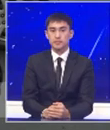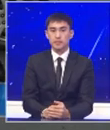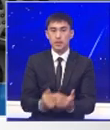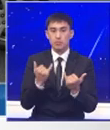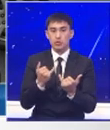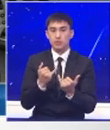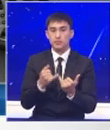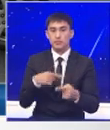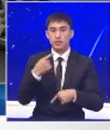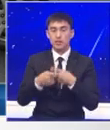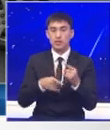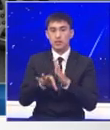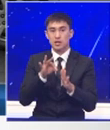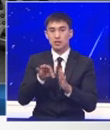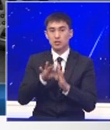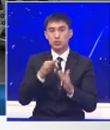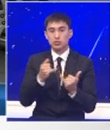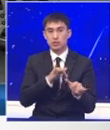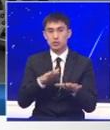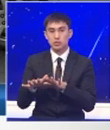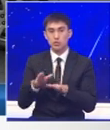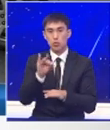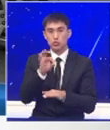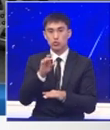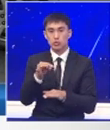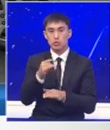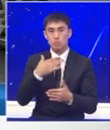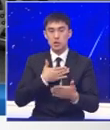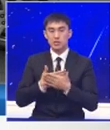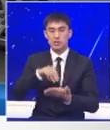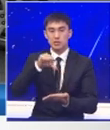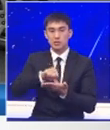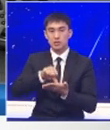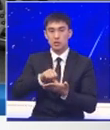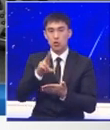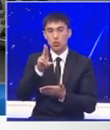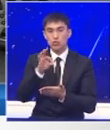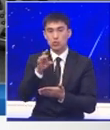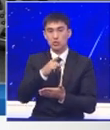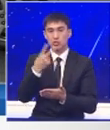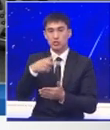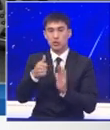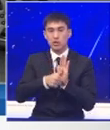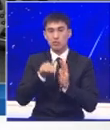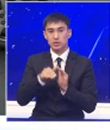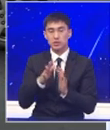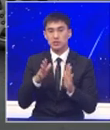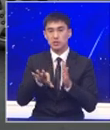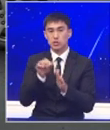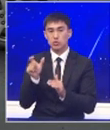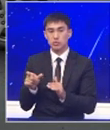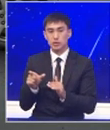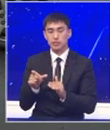Бүгін ел ертеңін анықтайтын күн. Саяси науқанда көксулықтар да белсенділік танытуда. Көксу ауданында 26 мыңнан аса сайлаушы